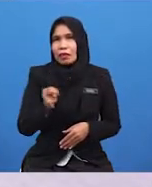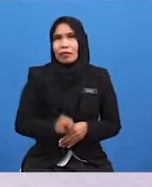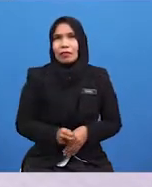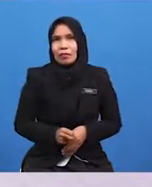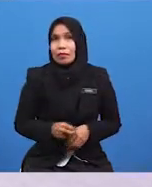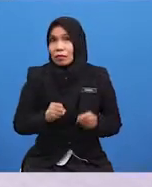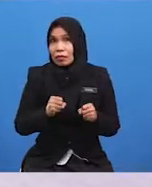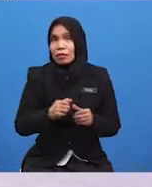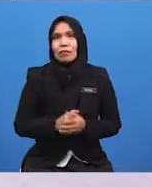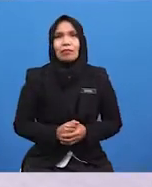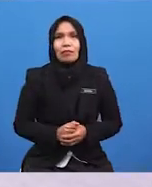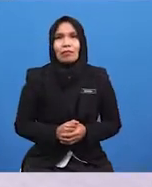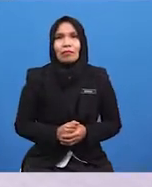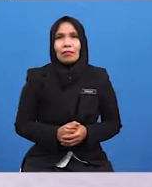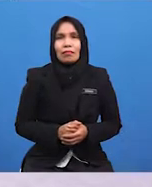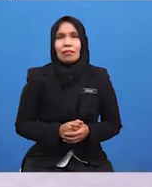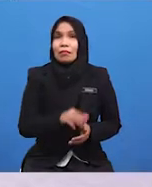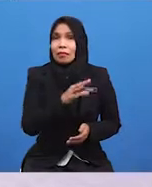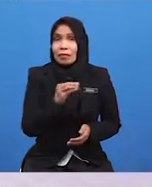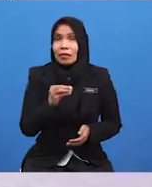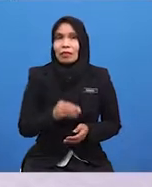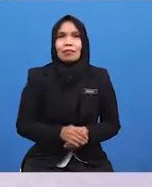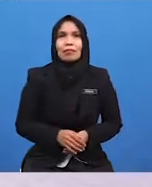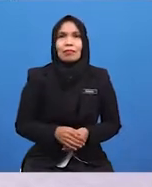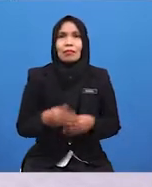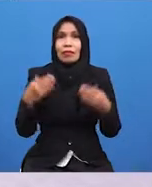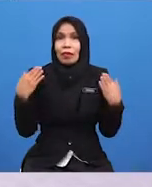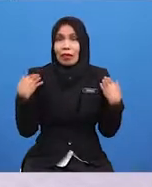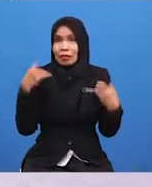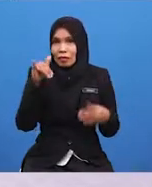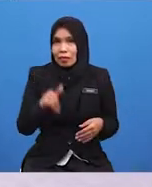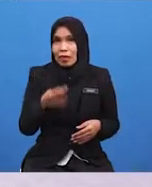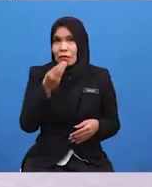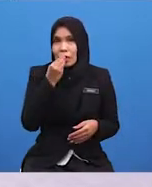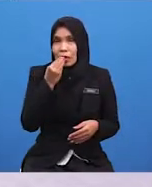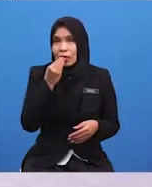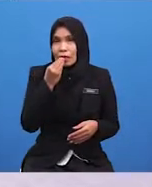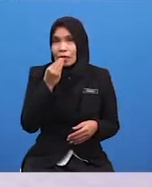dan ada yang makan makanan yang seimbang